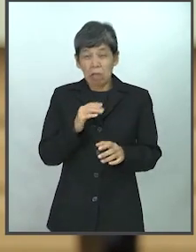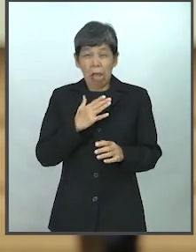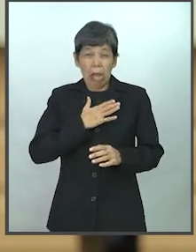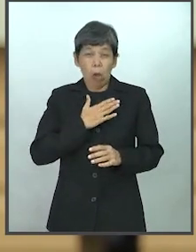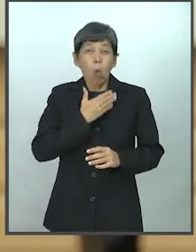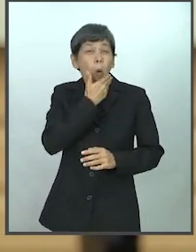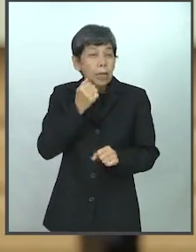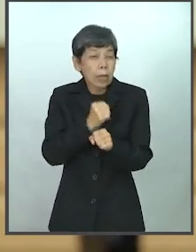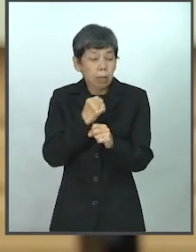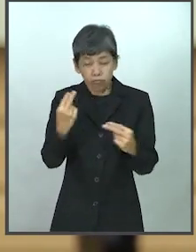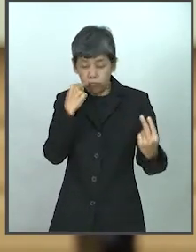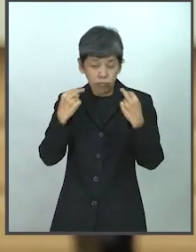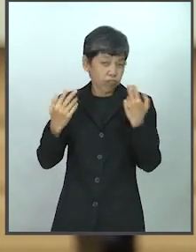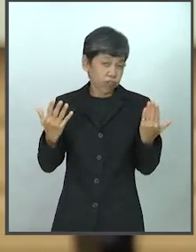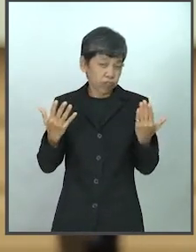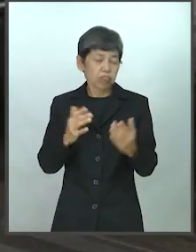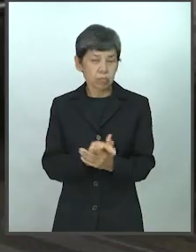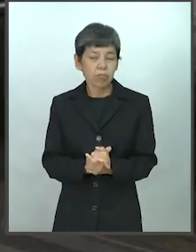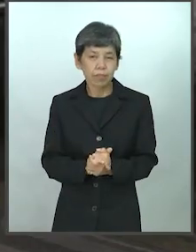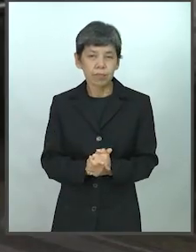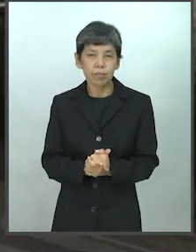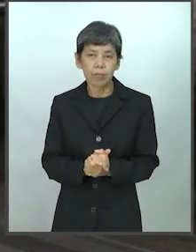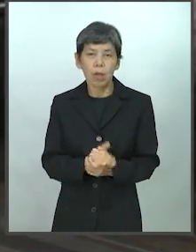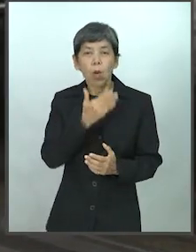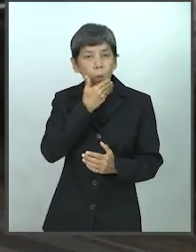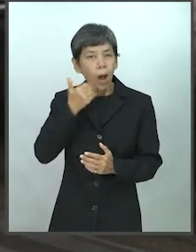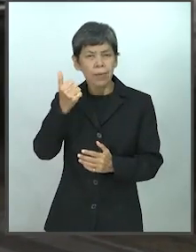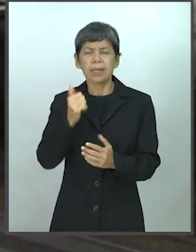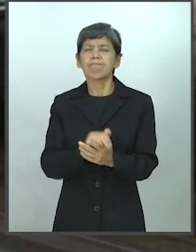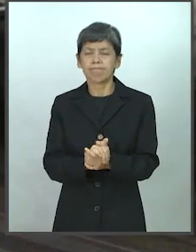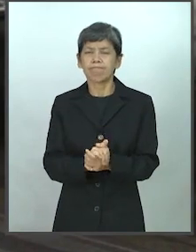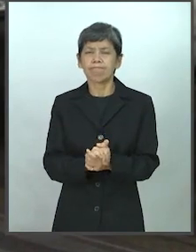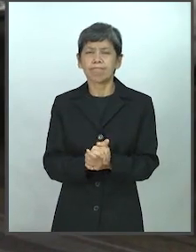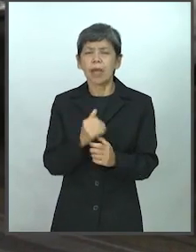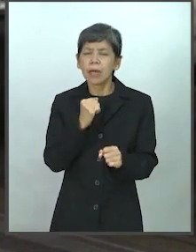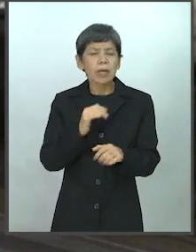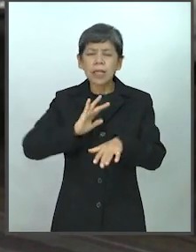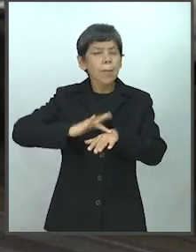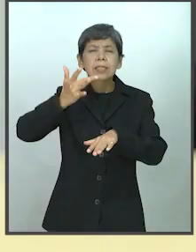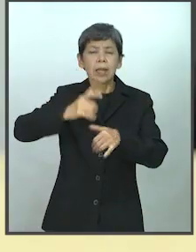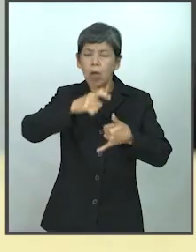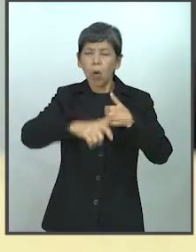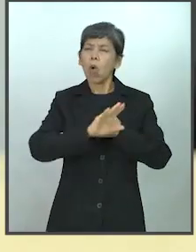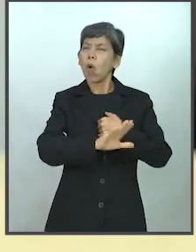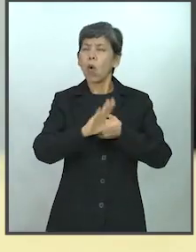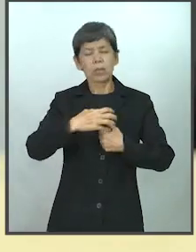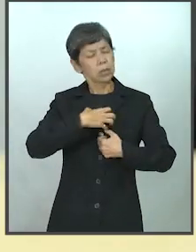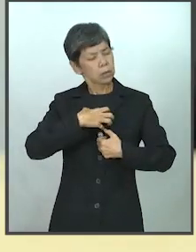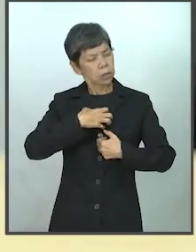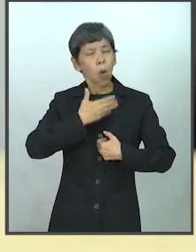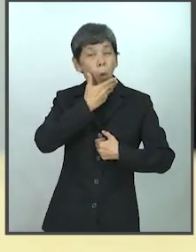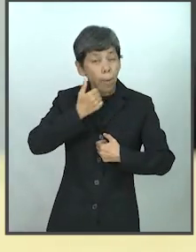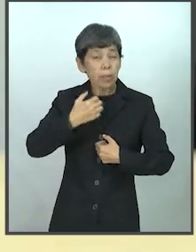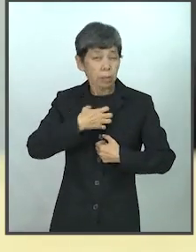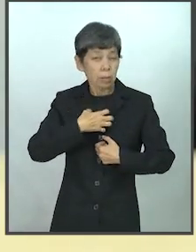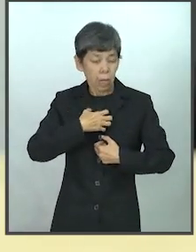ต้องทำความดีแล้วให้คนอื่นเห็นครับ ครับนะความดีเป็นสิ่งที่ธรรมชาติมนุษย์นะใฝ่ฝันและ